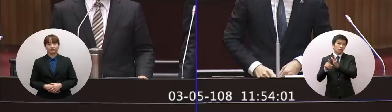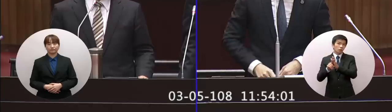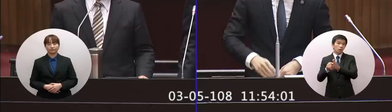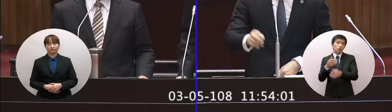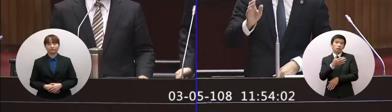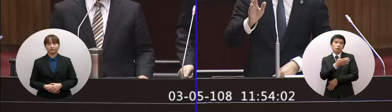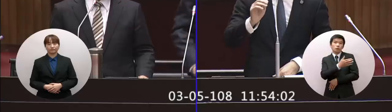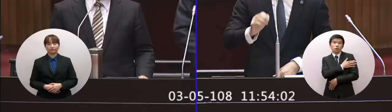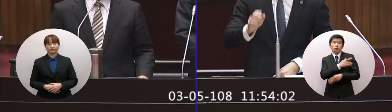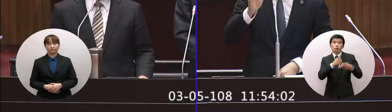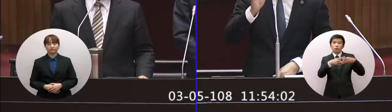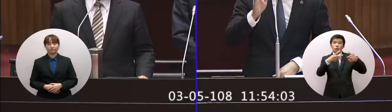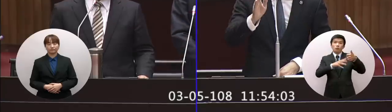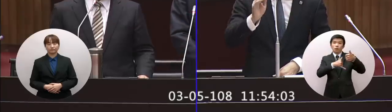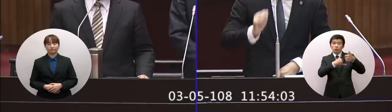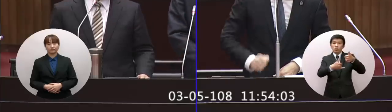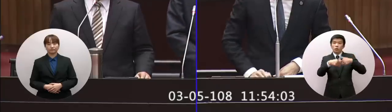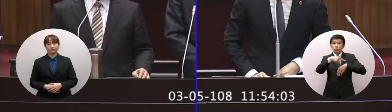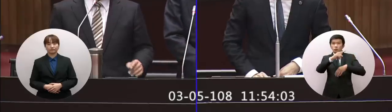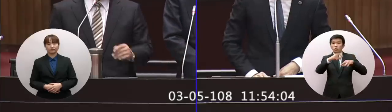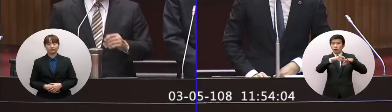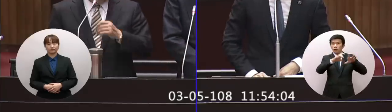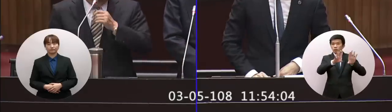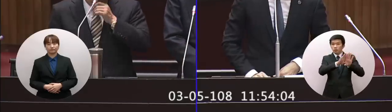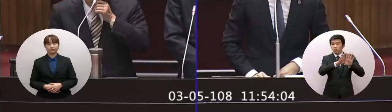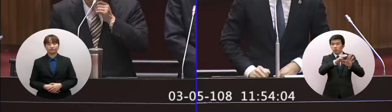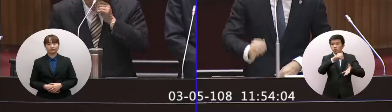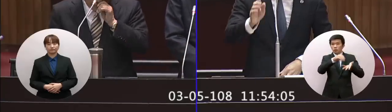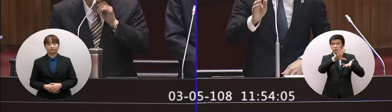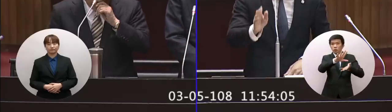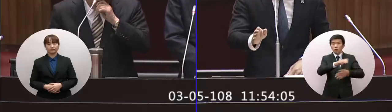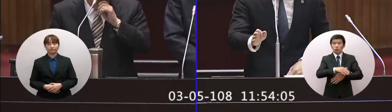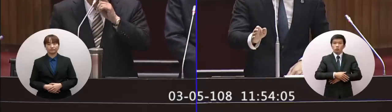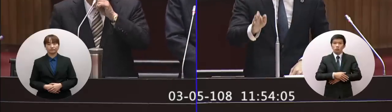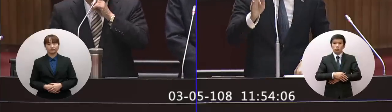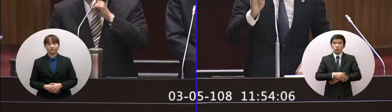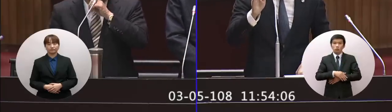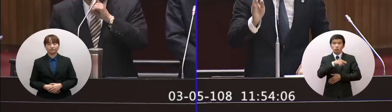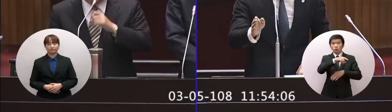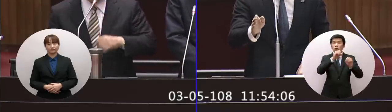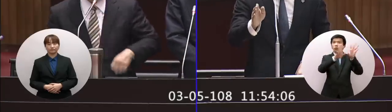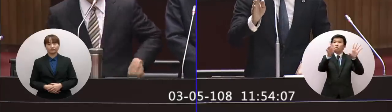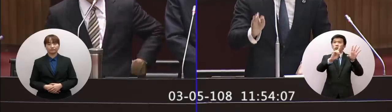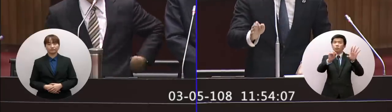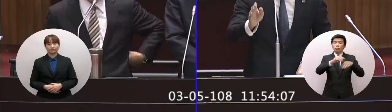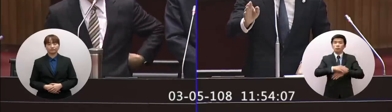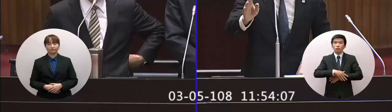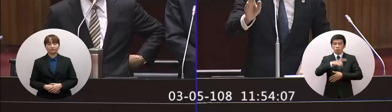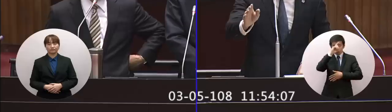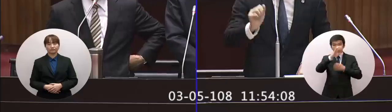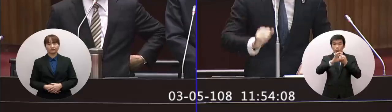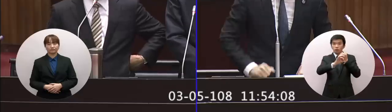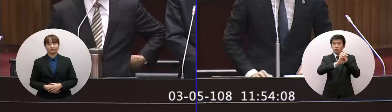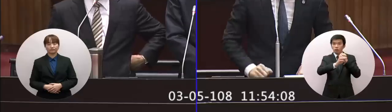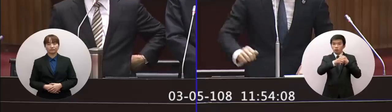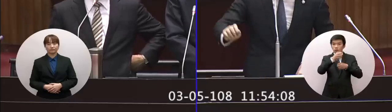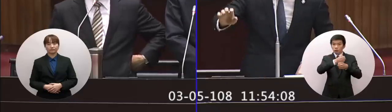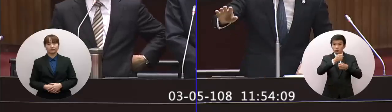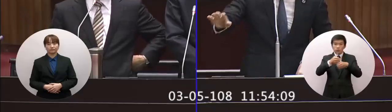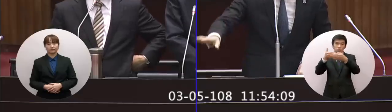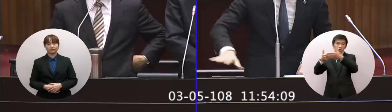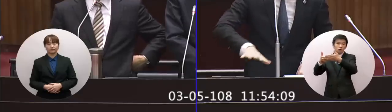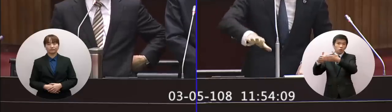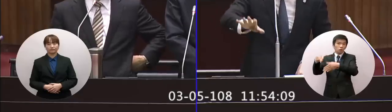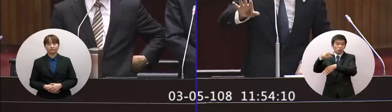主委伊伫咧金门，伊有甲金门的这个议长都有宣布，伊宣誓讲吼，要试办开放中国，一定赞助以